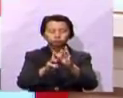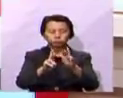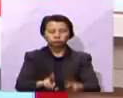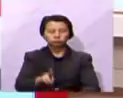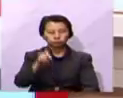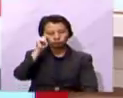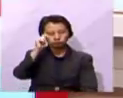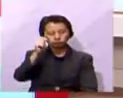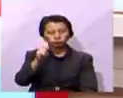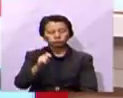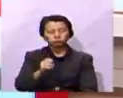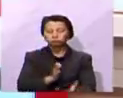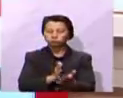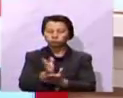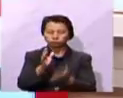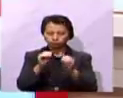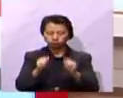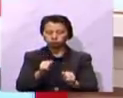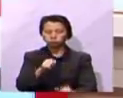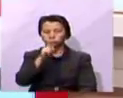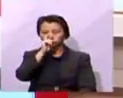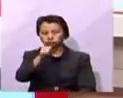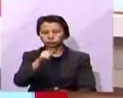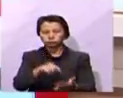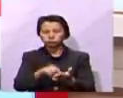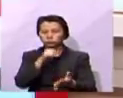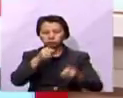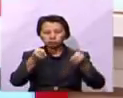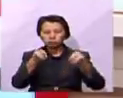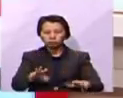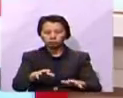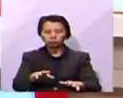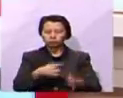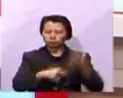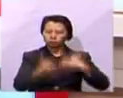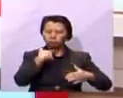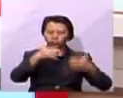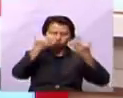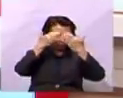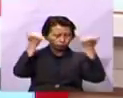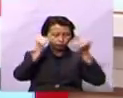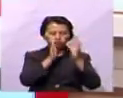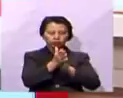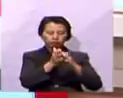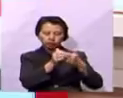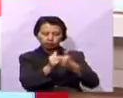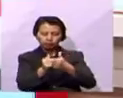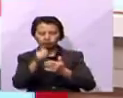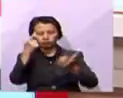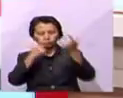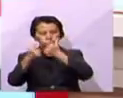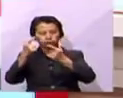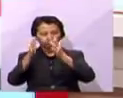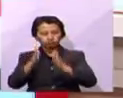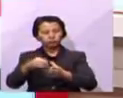Sri Kandi. Secara tidak langsung dapat memastikan ia tidak hilang di telan zaman dan menjadi panduan kepada pelancong